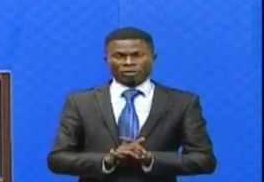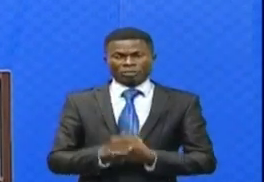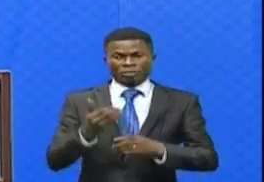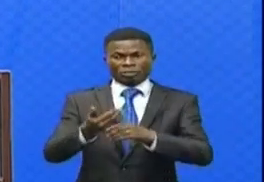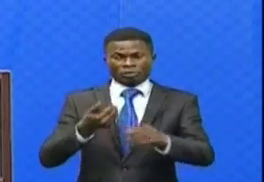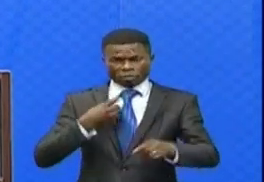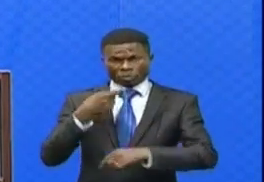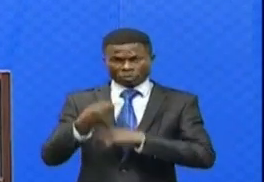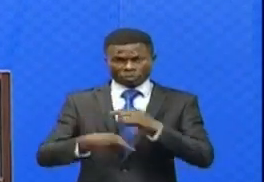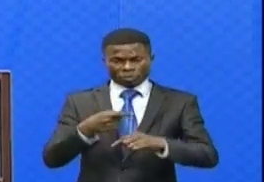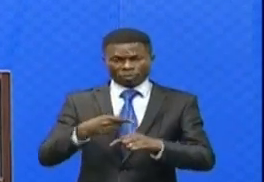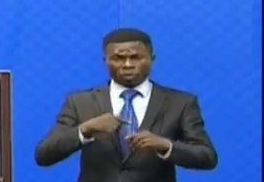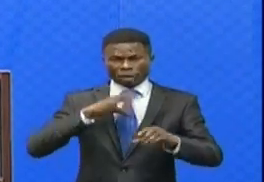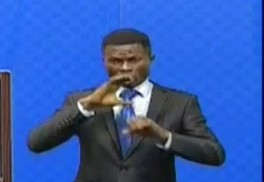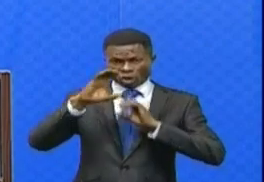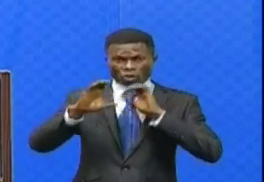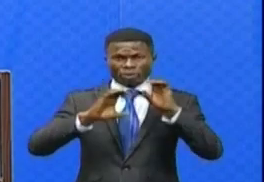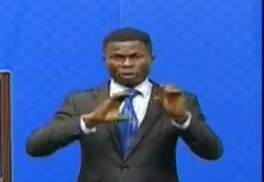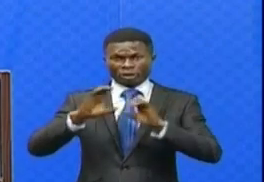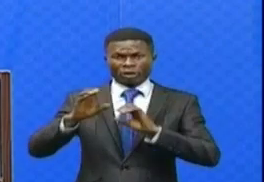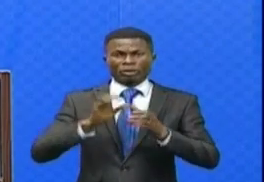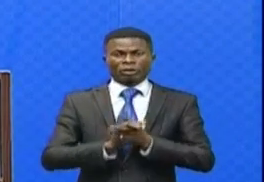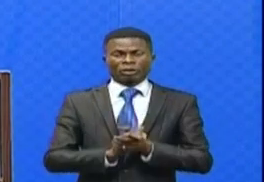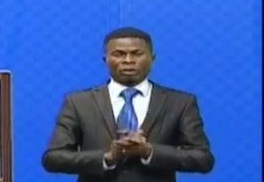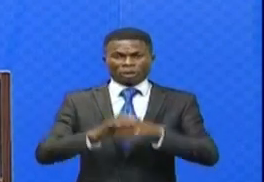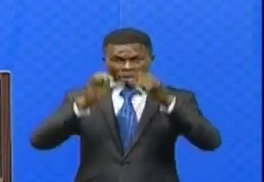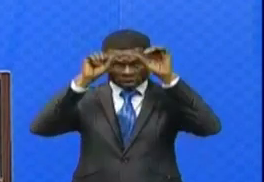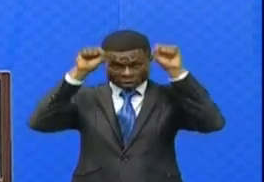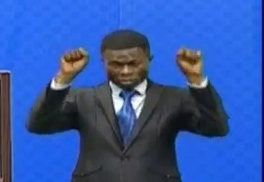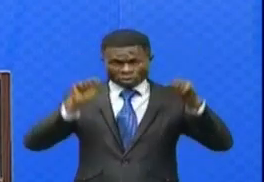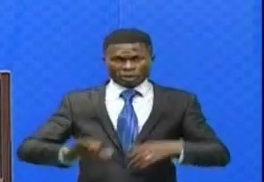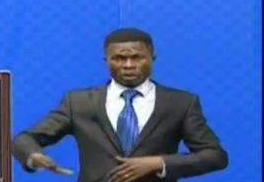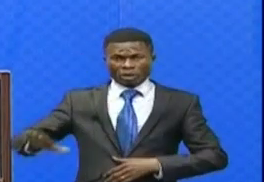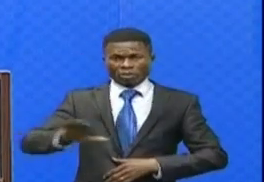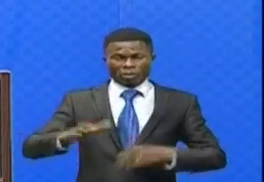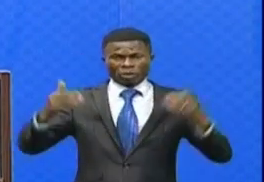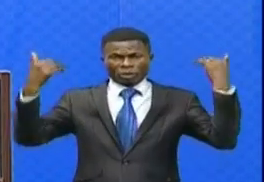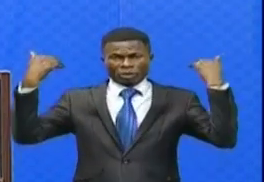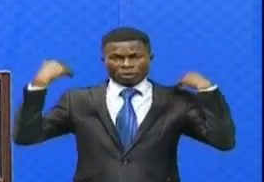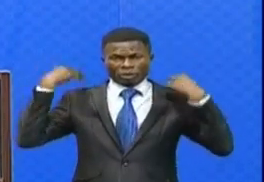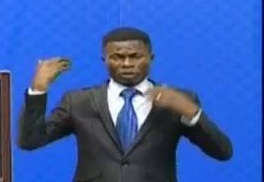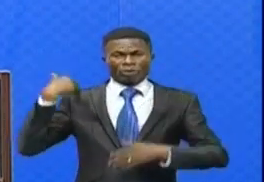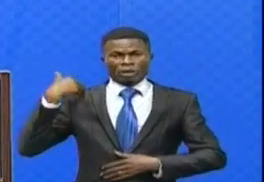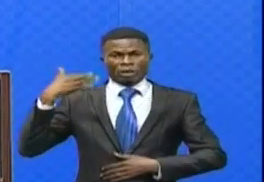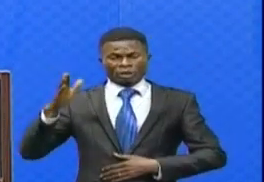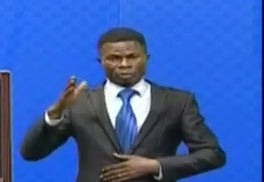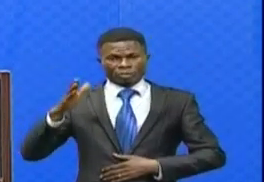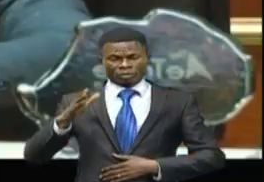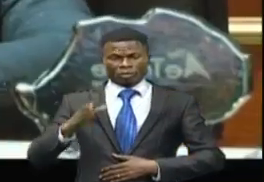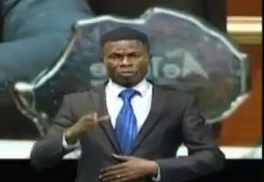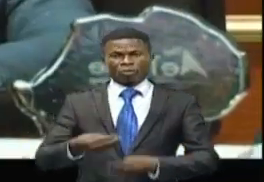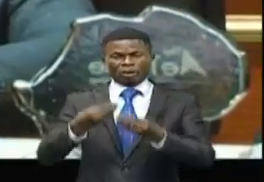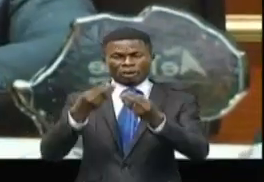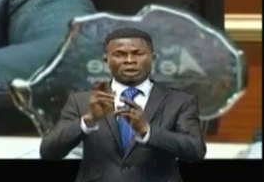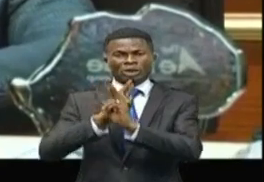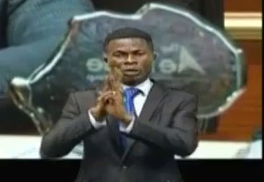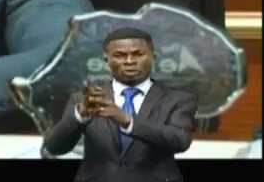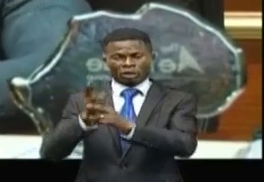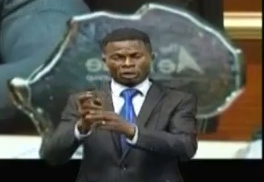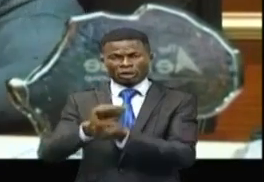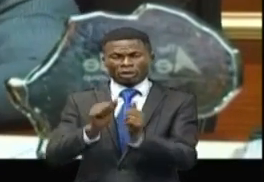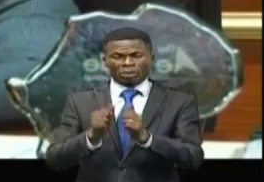d'entamer sa communication le président de la république chef de l'état a fait le point de la situation sécuritaire